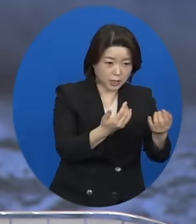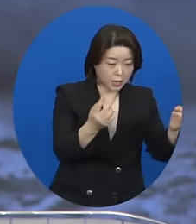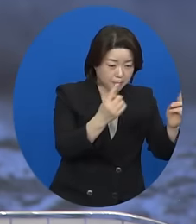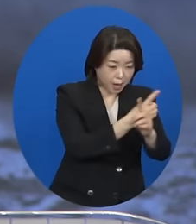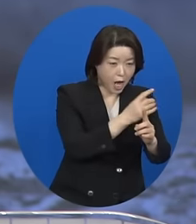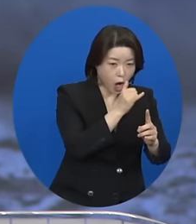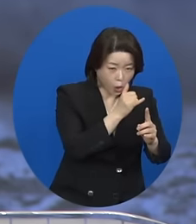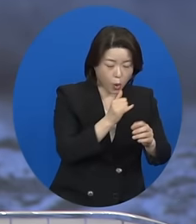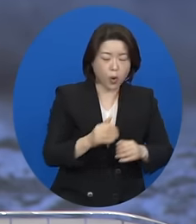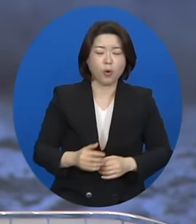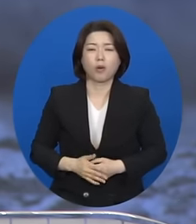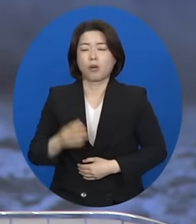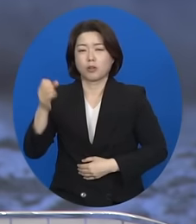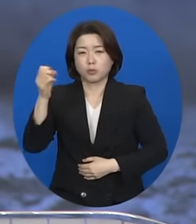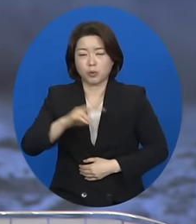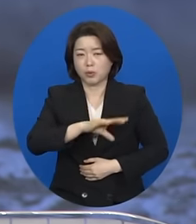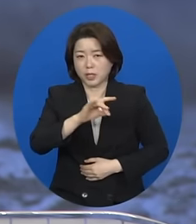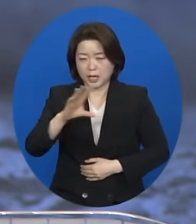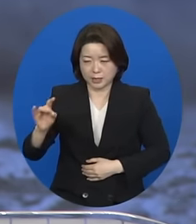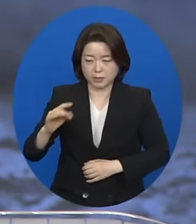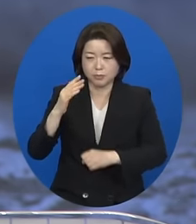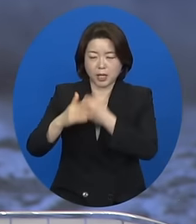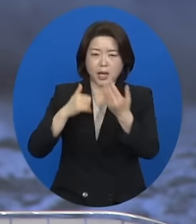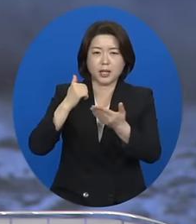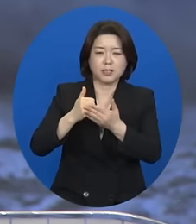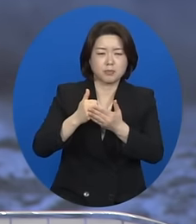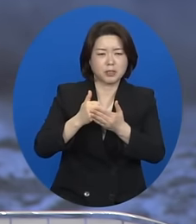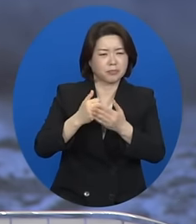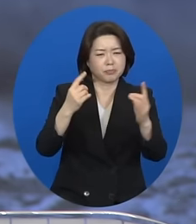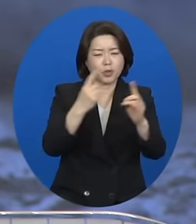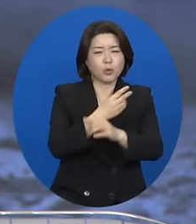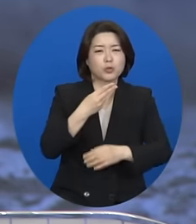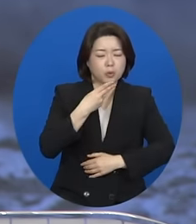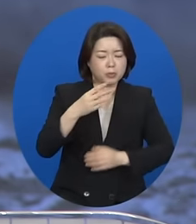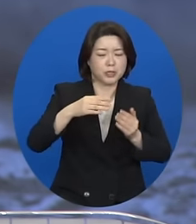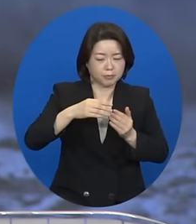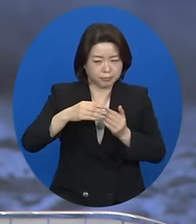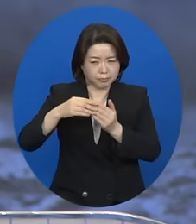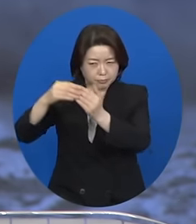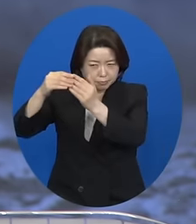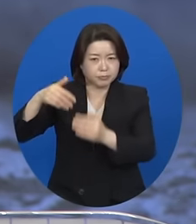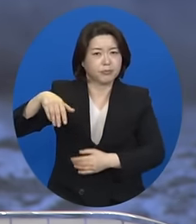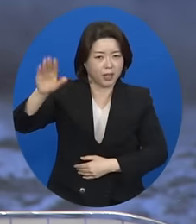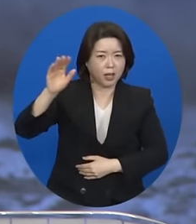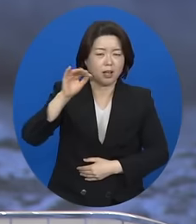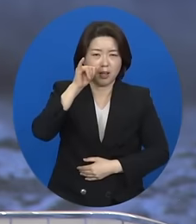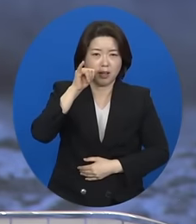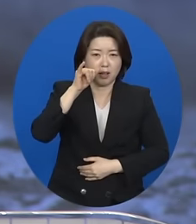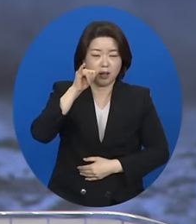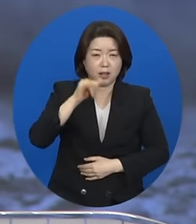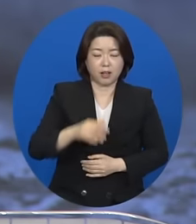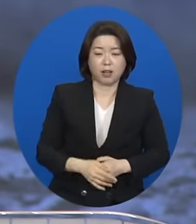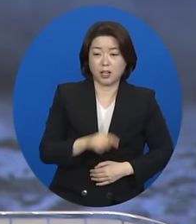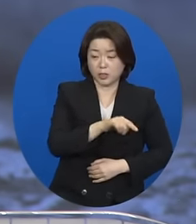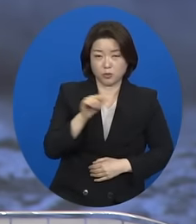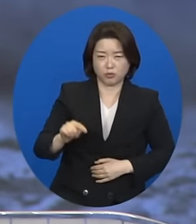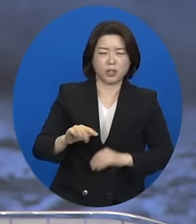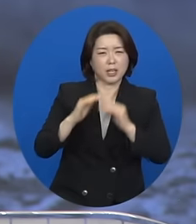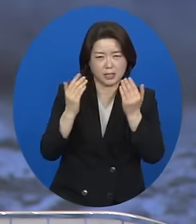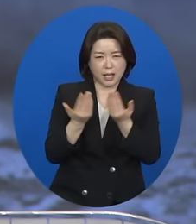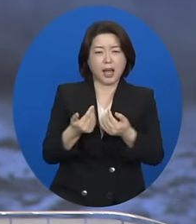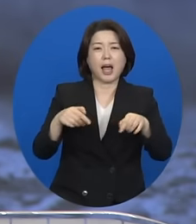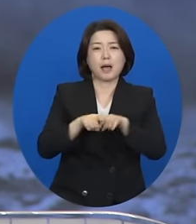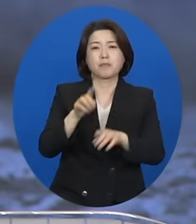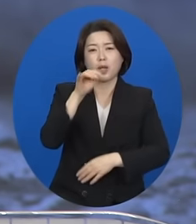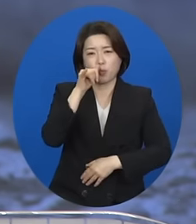하시지만 때로는 하나님께서 데려가시기 하세요 공존하기 때문에 그렇습니다 그러나 분명한 것은